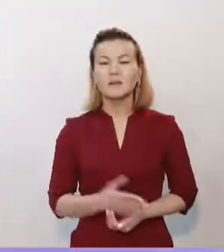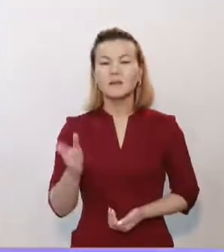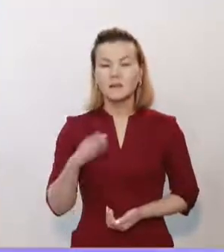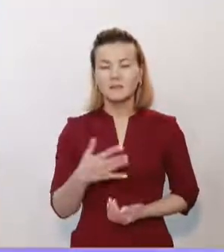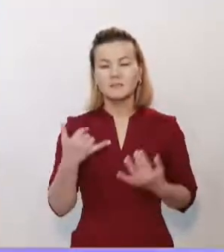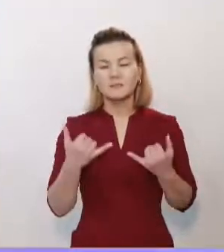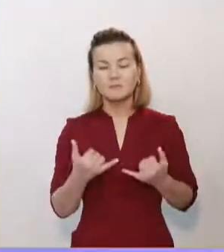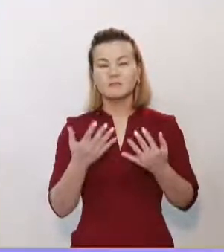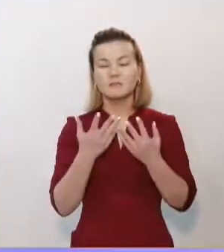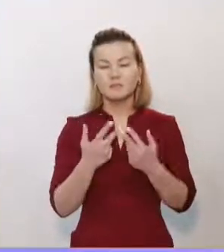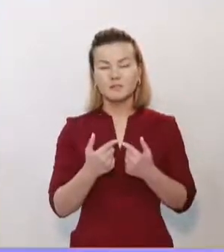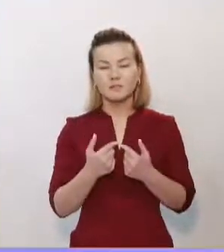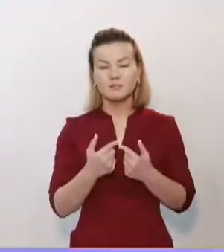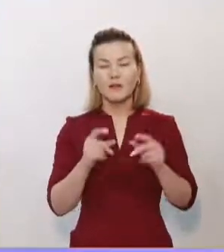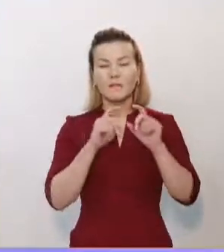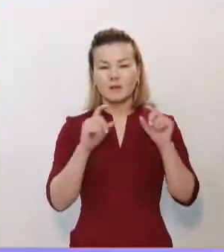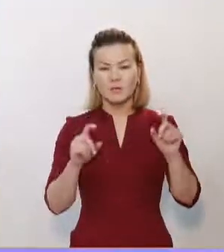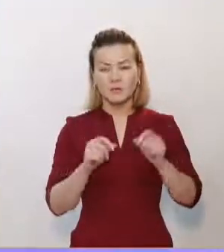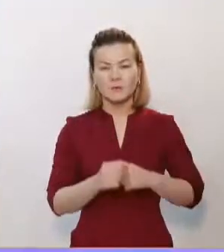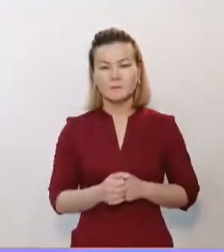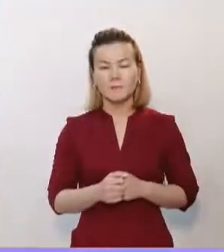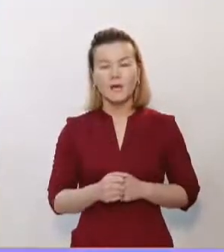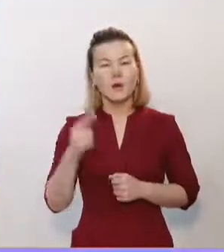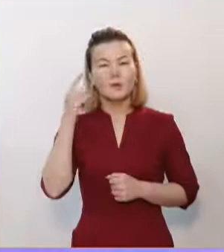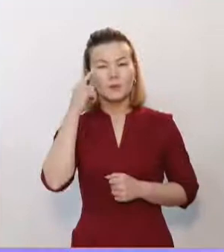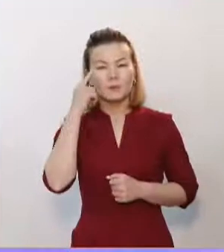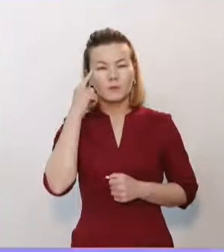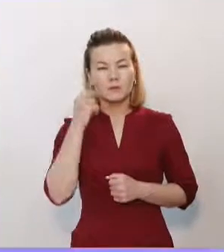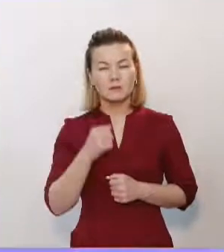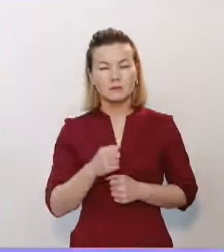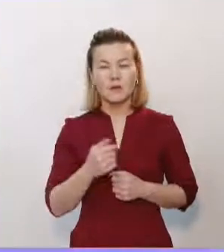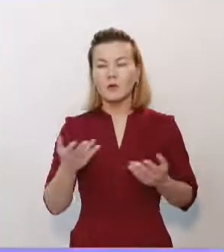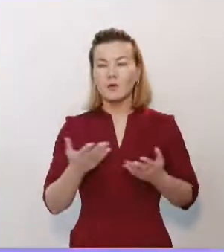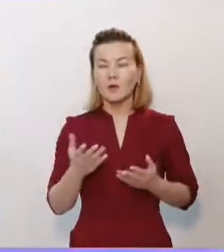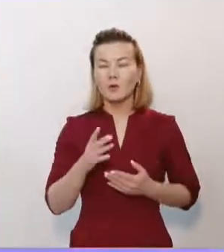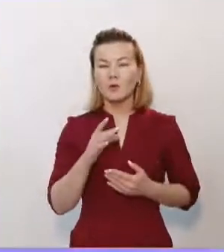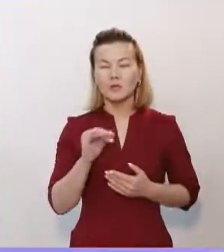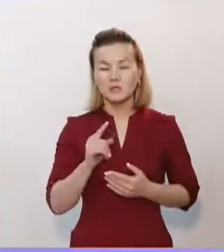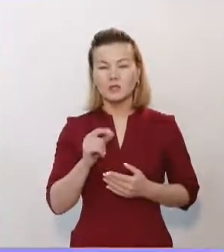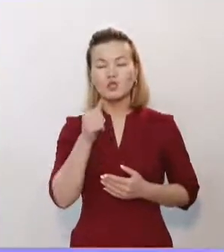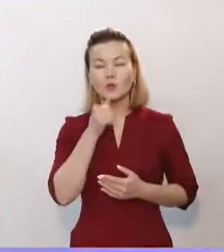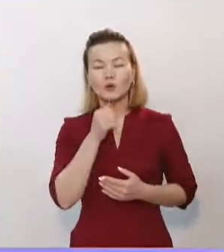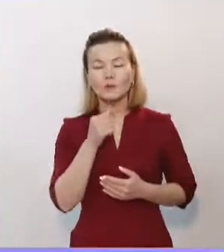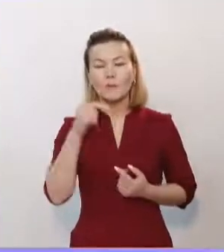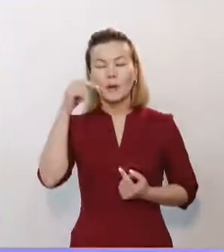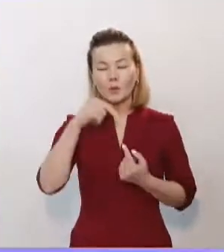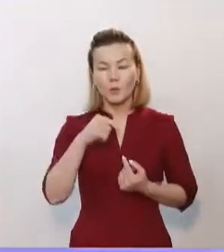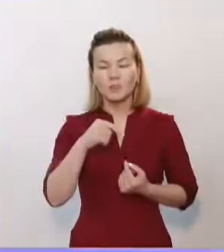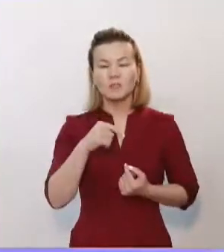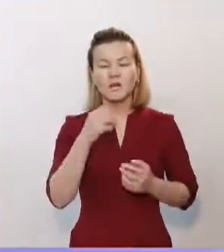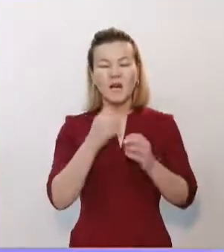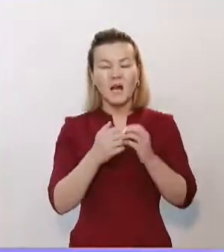Давайте теперь решим выражение. Подумайте, какой из способов подойдет